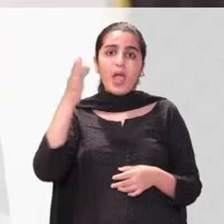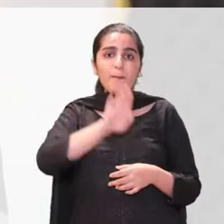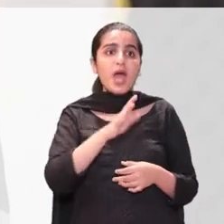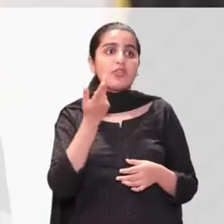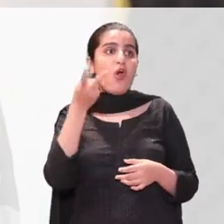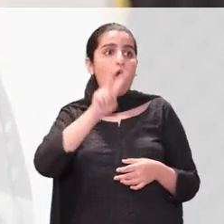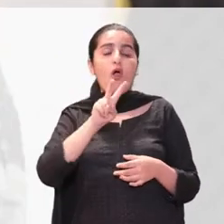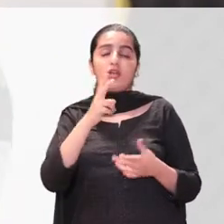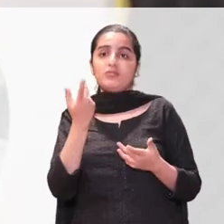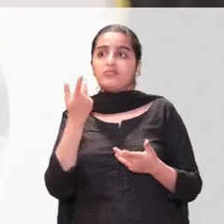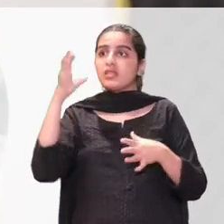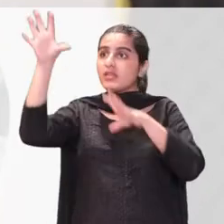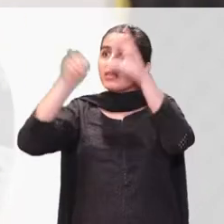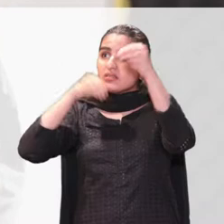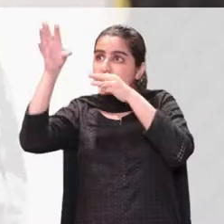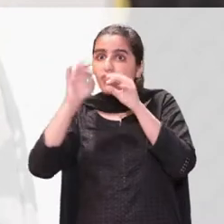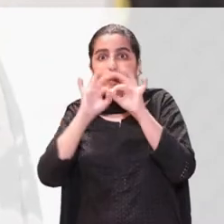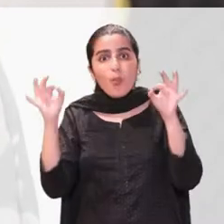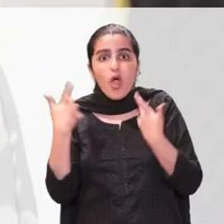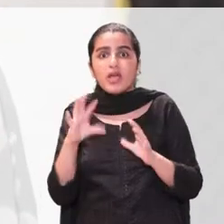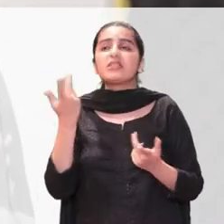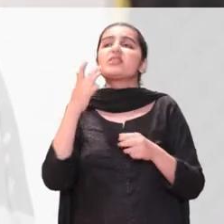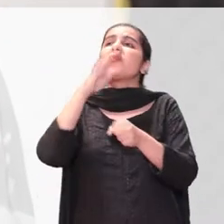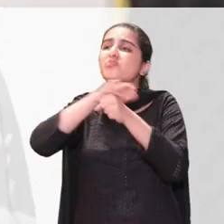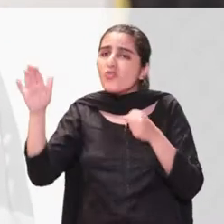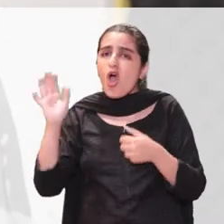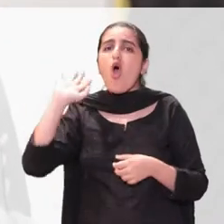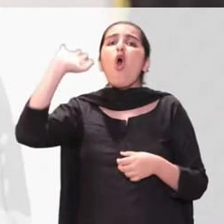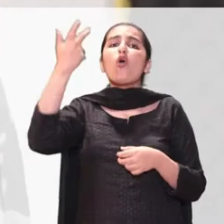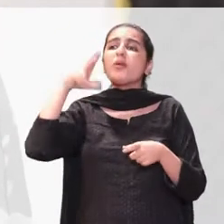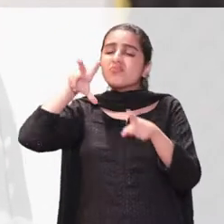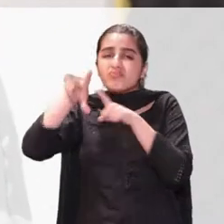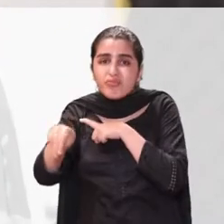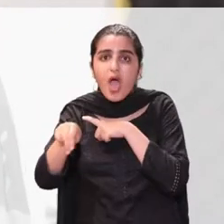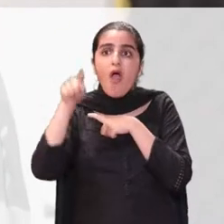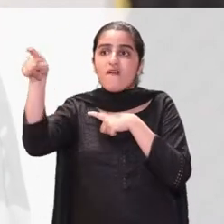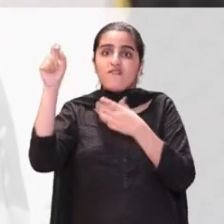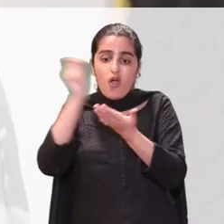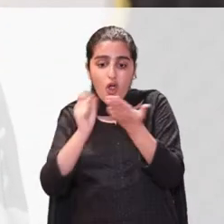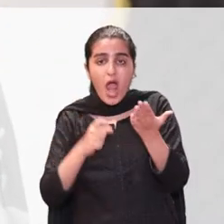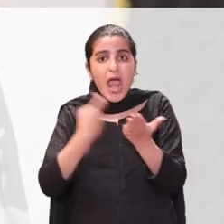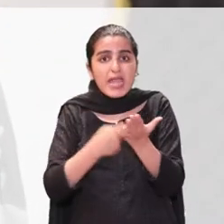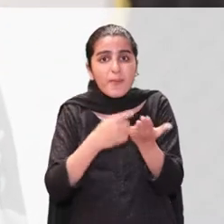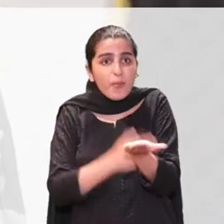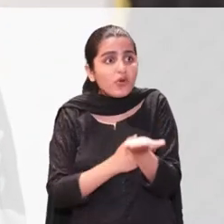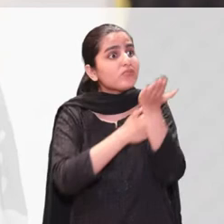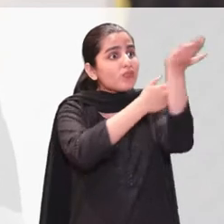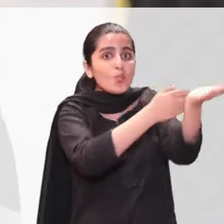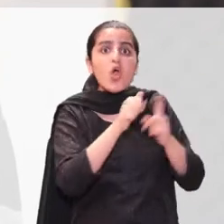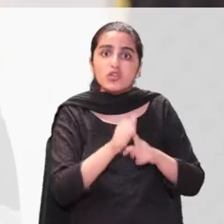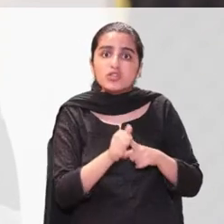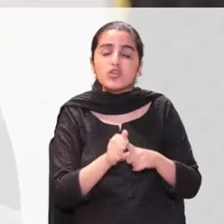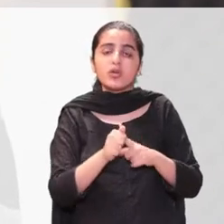फिर क्राइम रिपोर्टिंग करने और क्राइम रिपोर्टिंग में क्या है एवरी टाइम यू रिपोर्टिंग समझ समरी स्टोरीज आफ असम